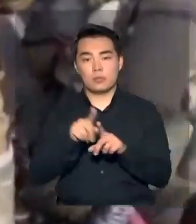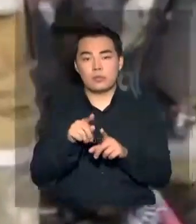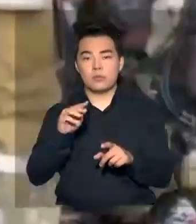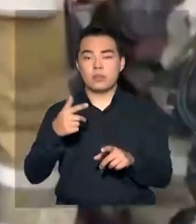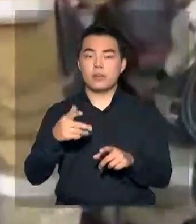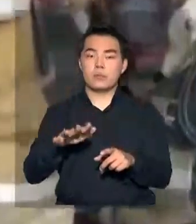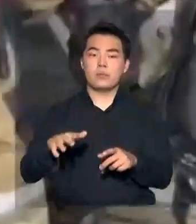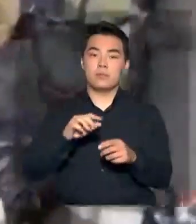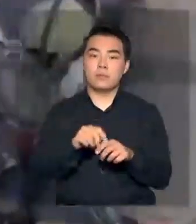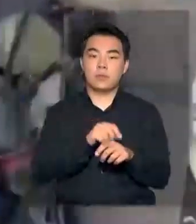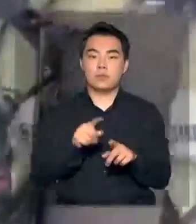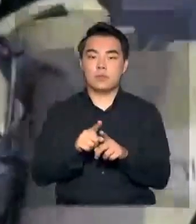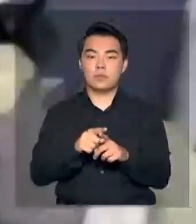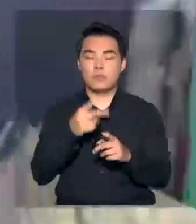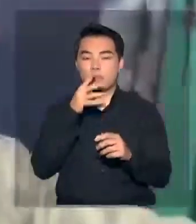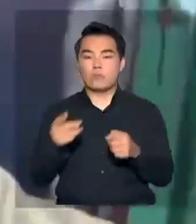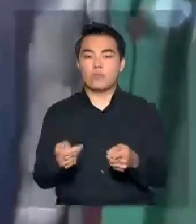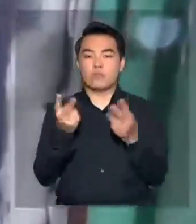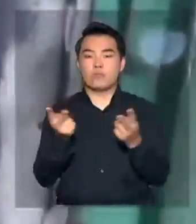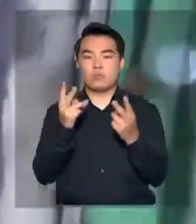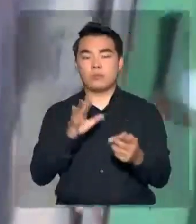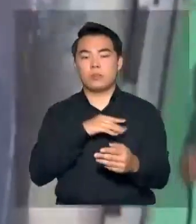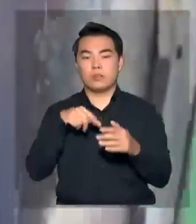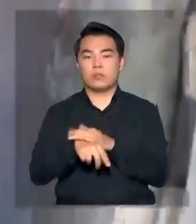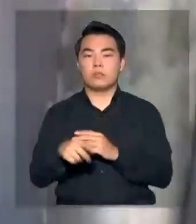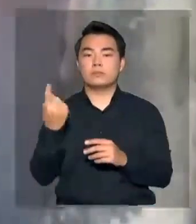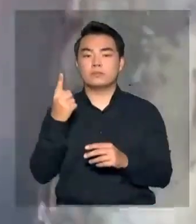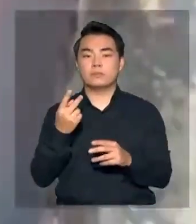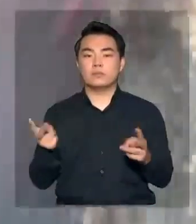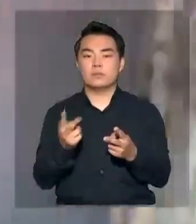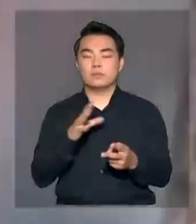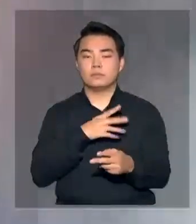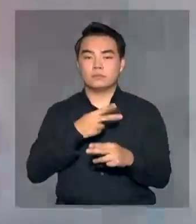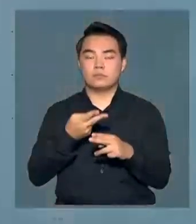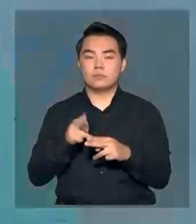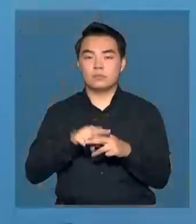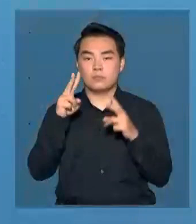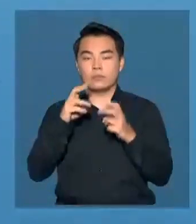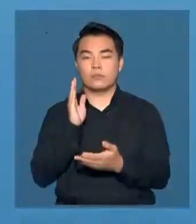предприниматели подсчитывают размер ущерба. Что могло стать причиной масштабного возгорания?